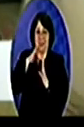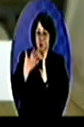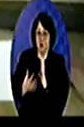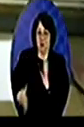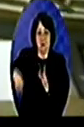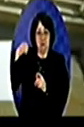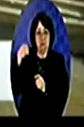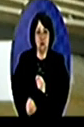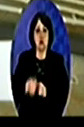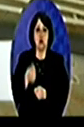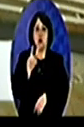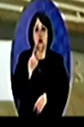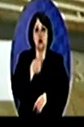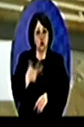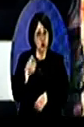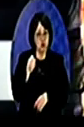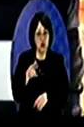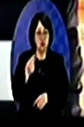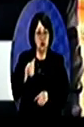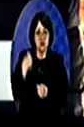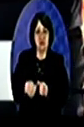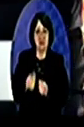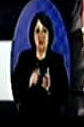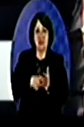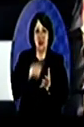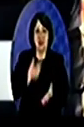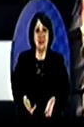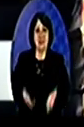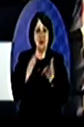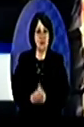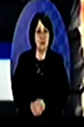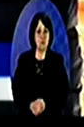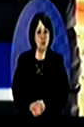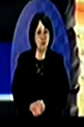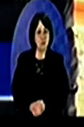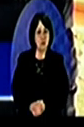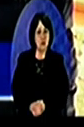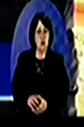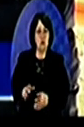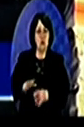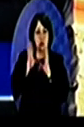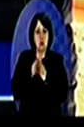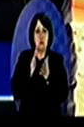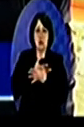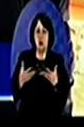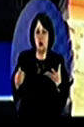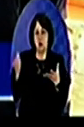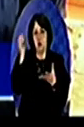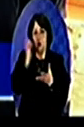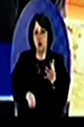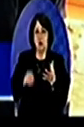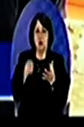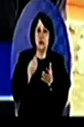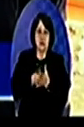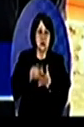2-3 сая төгрөг зарцуулна. Гашаа байшингийн хэлбэр үтсэж байгаа шүү дээ. Бүх юмтэй гоорчлээ. Ялгаа авахгүй байлаа